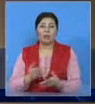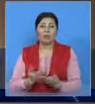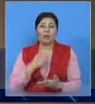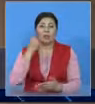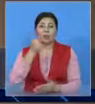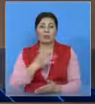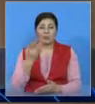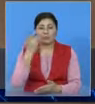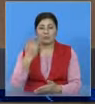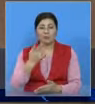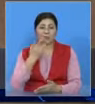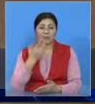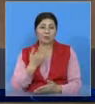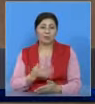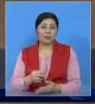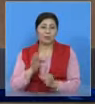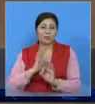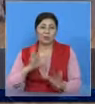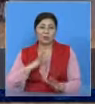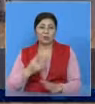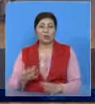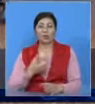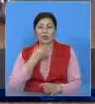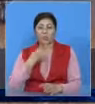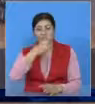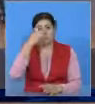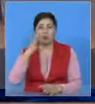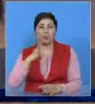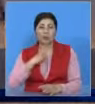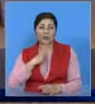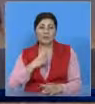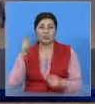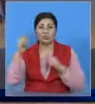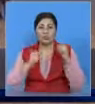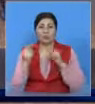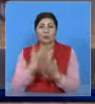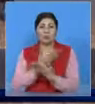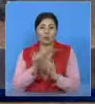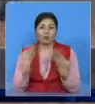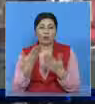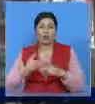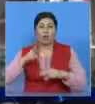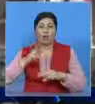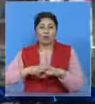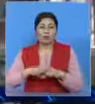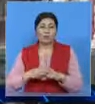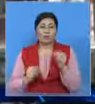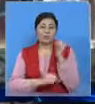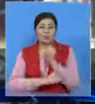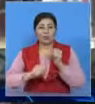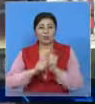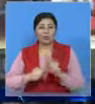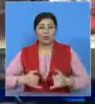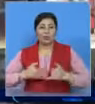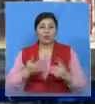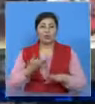жаз тосын мінезімен таң қалдырды. Ми қайнатар ыстық аздық еткендей көктен тамшытанбай қойған тағы бар. Бұл несібесін жерден іздеген шаруалар